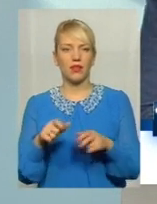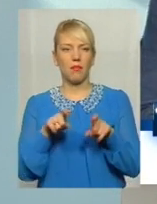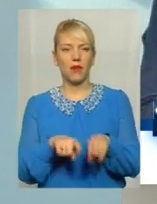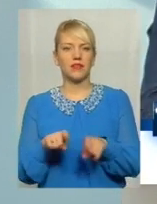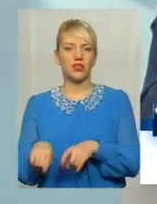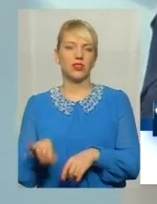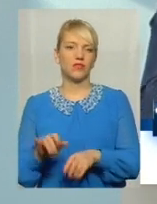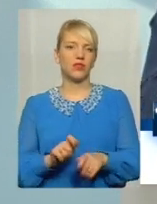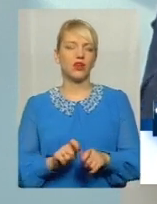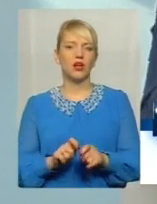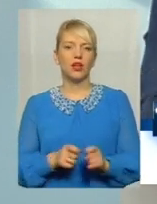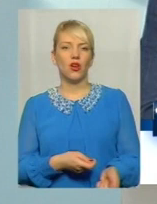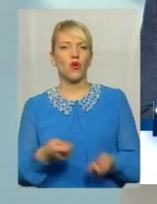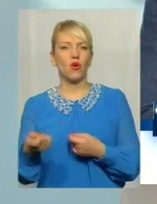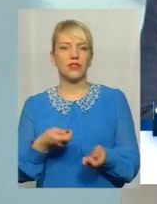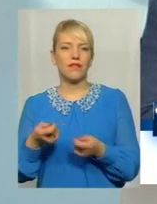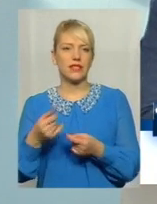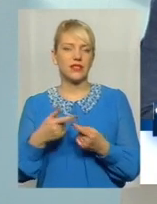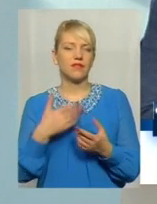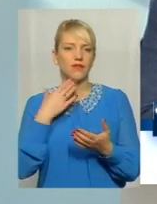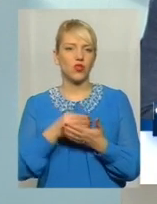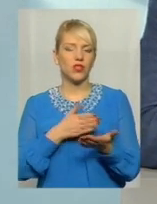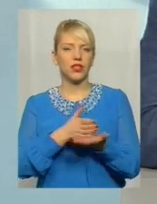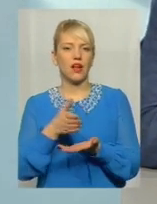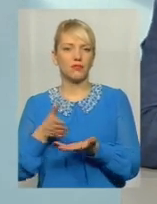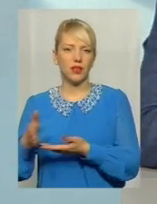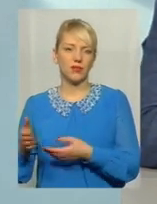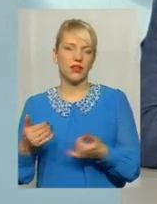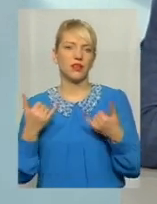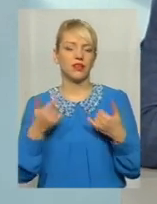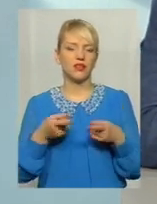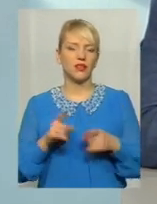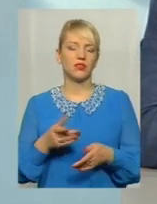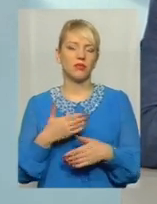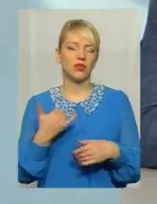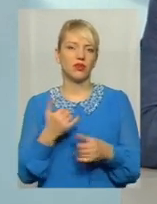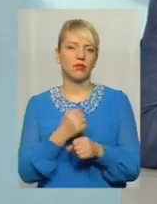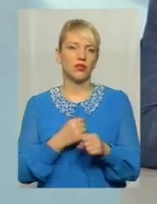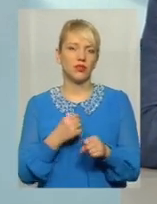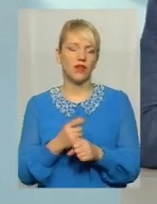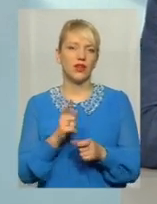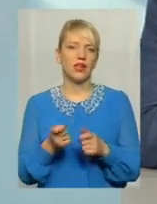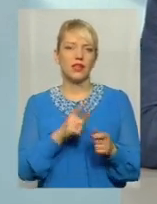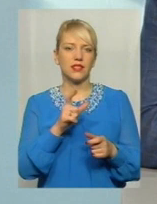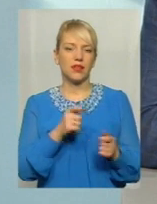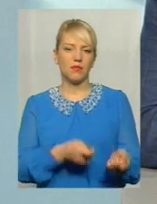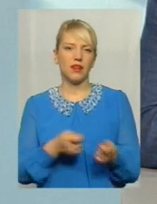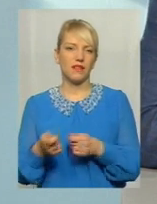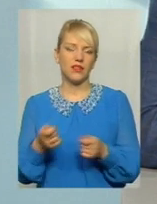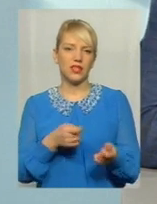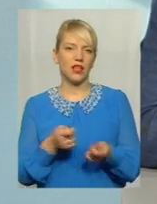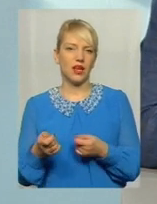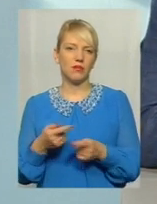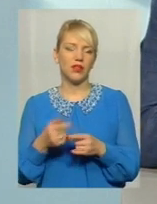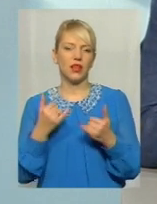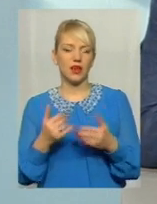розвести по своїх напрямках. Дійсно, ми сьогодні відпрацювали з перевізниками. Наразі сьогодні